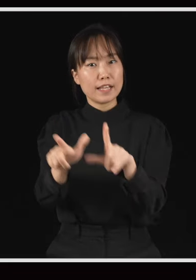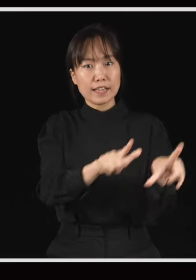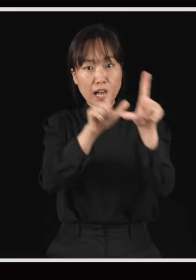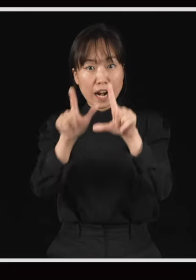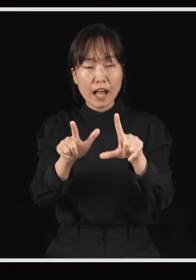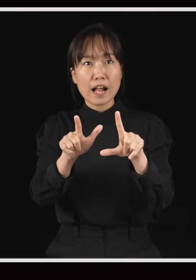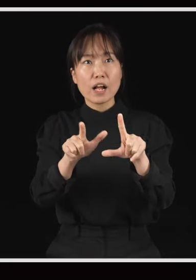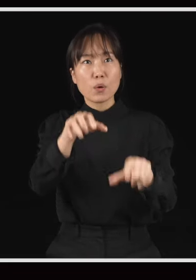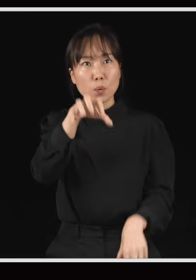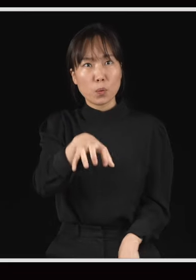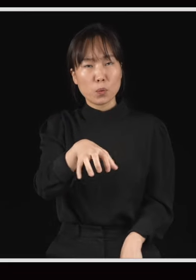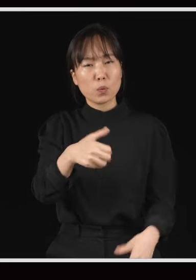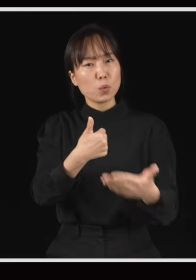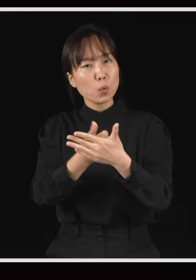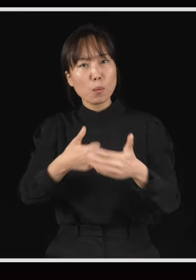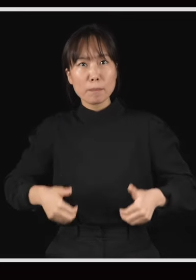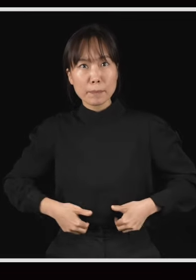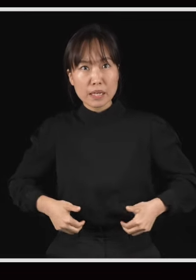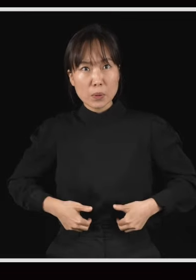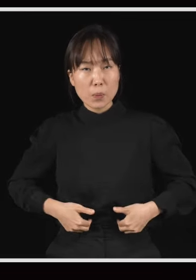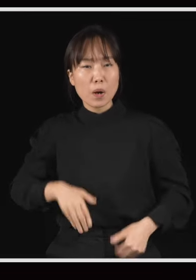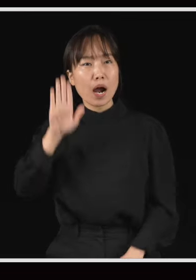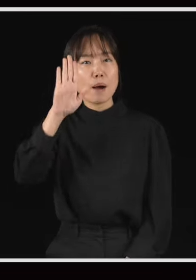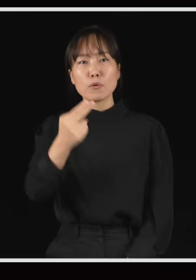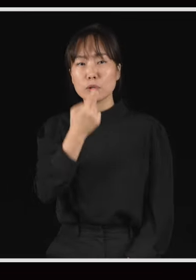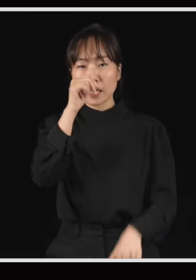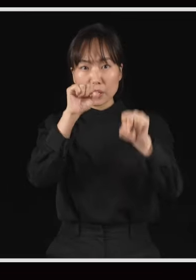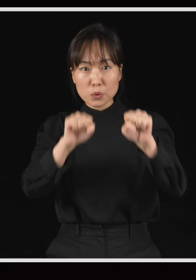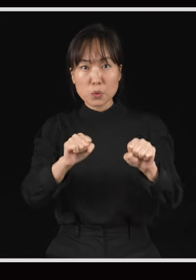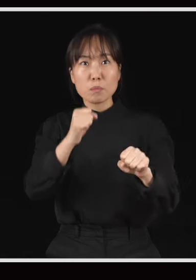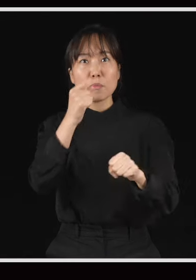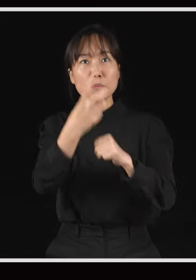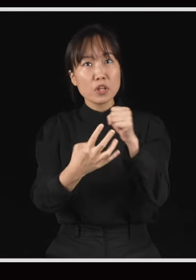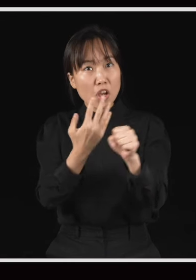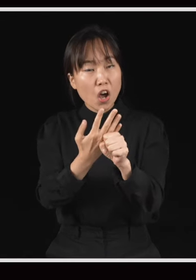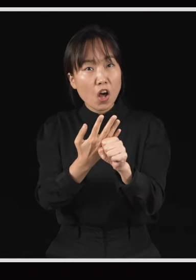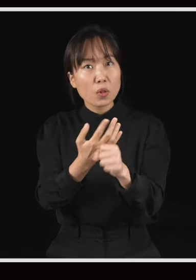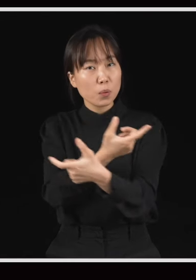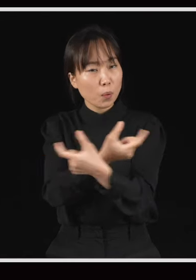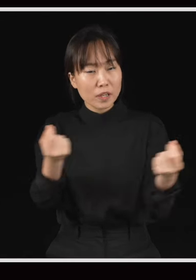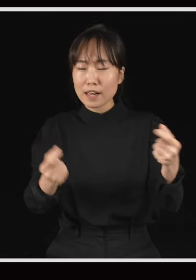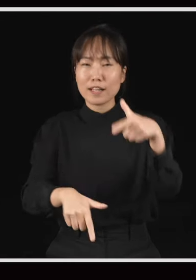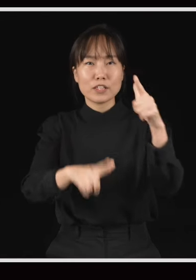누가 나를 얼만큼 도와줘야 되고 앞으로 몇 년 더 살 수 있는지를 결정하는 거라는 겁니다.